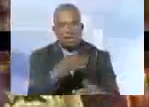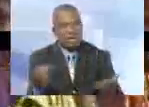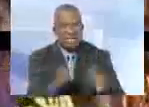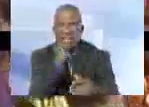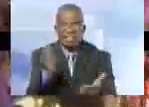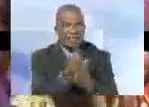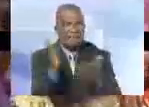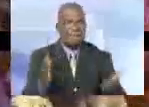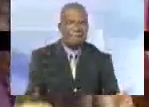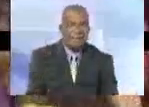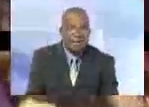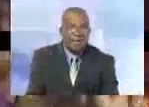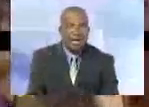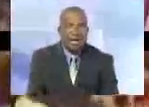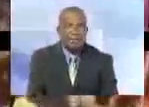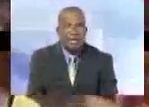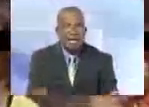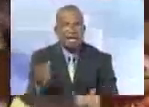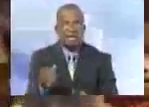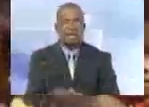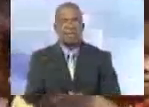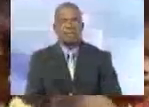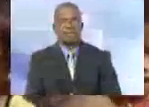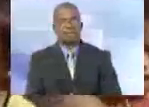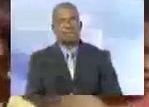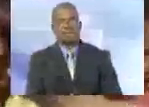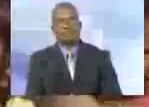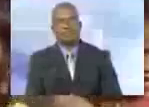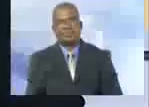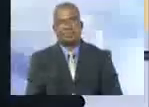et destinée à éveiller les consciences.